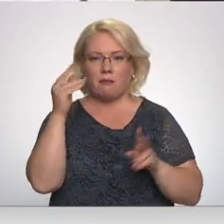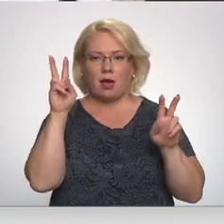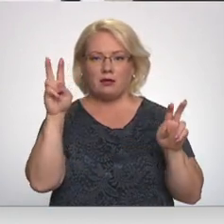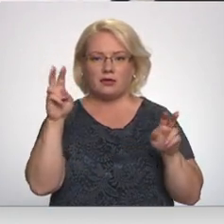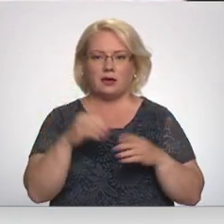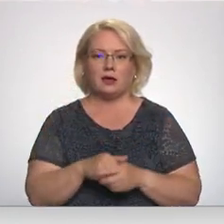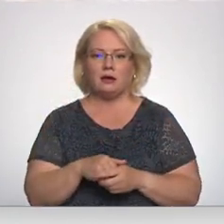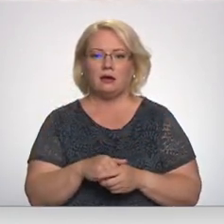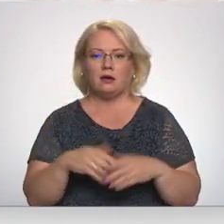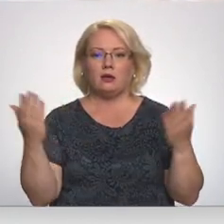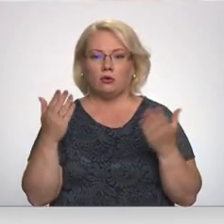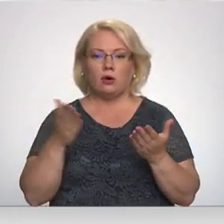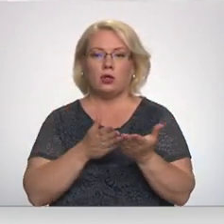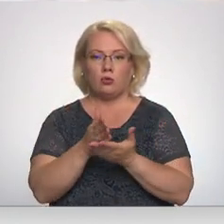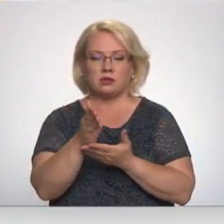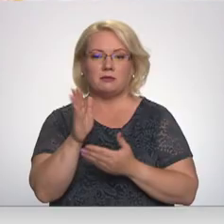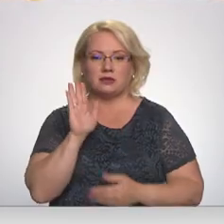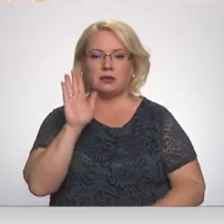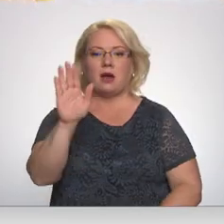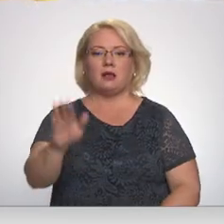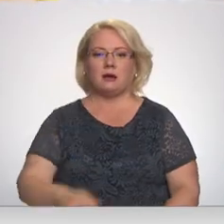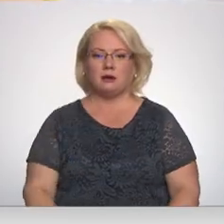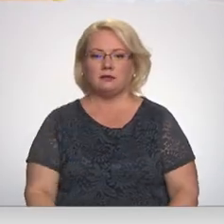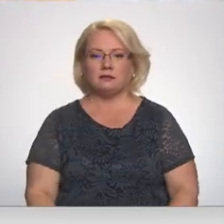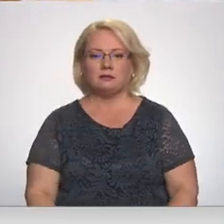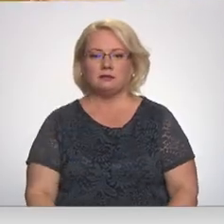ko dosies tālāk? Ja?